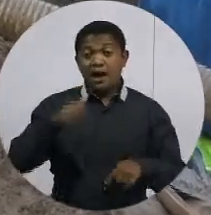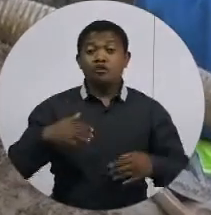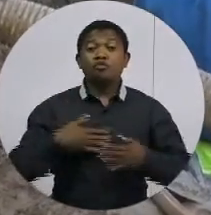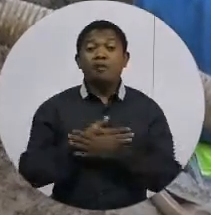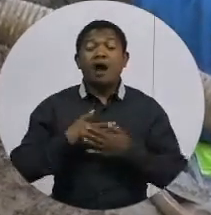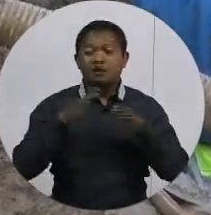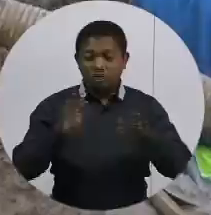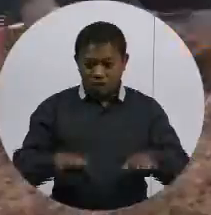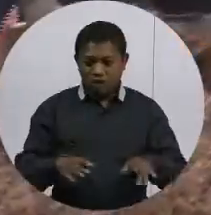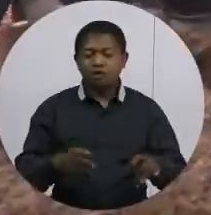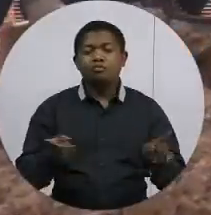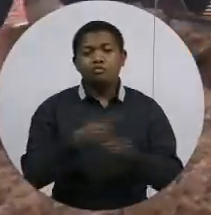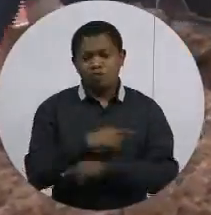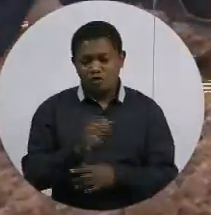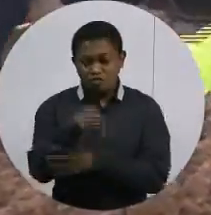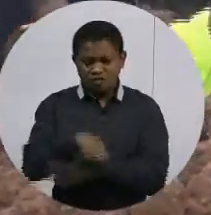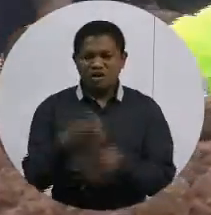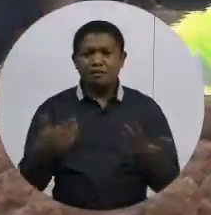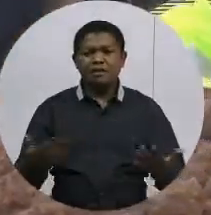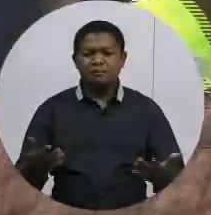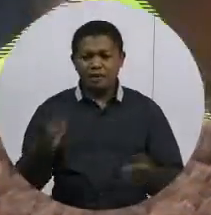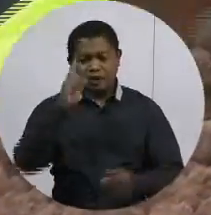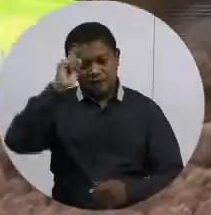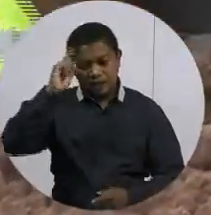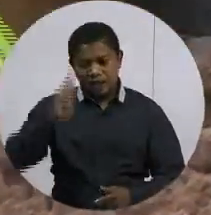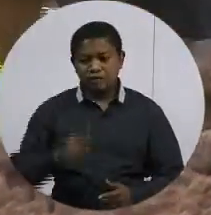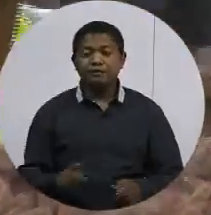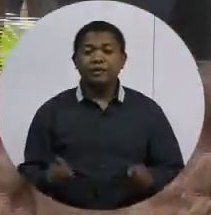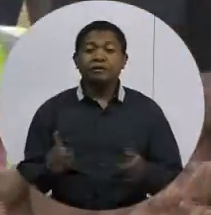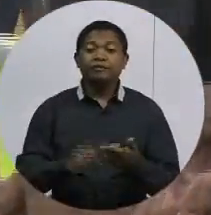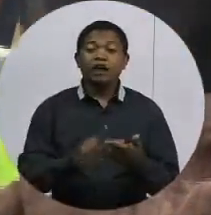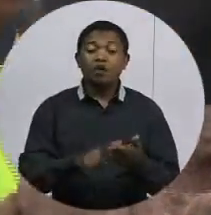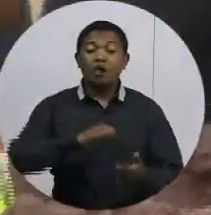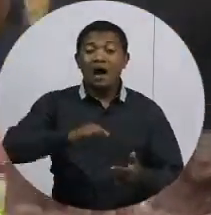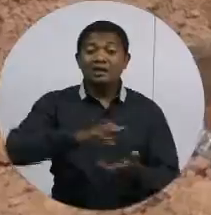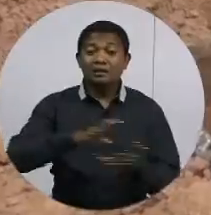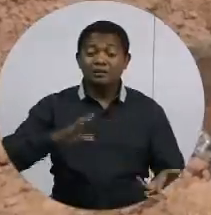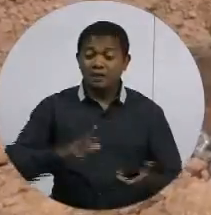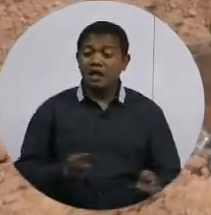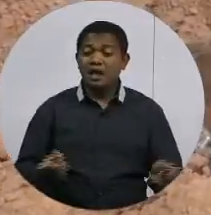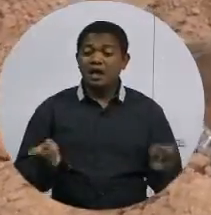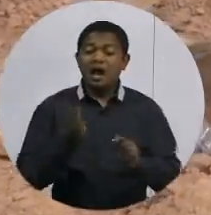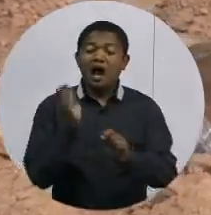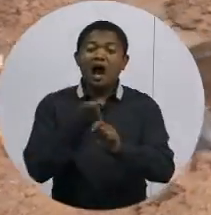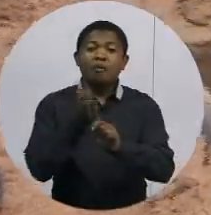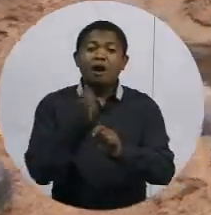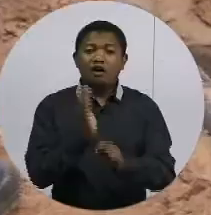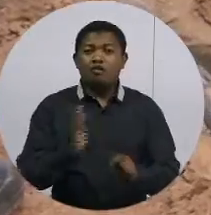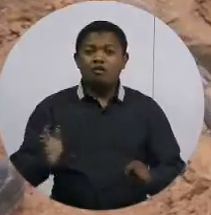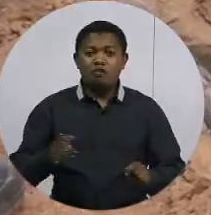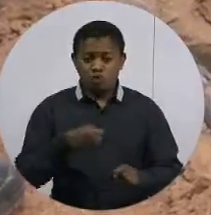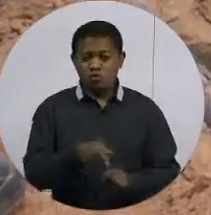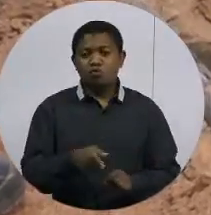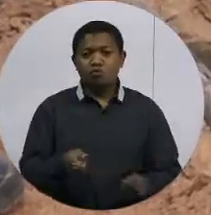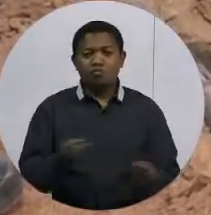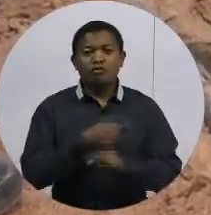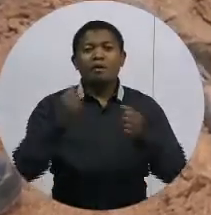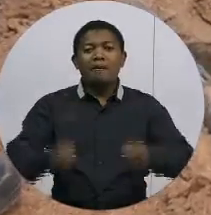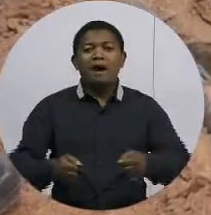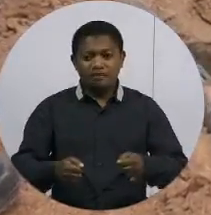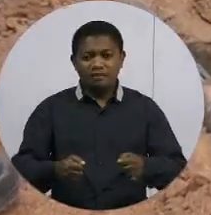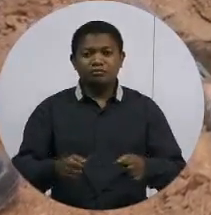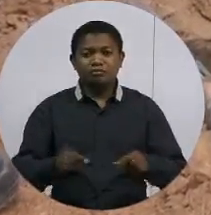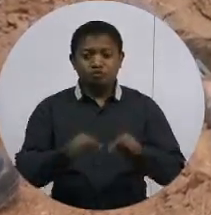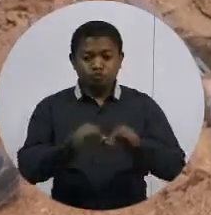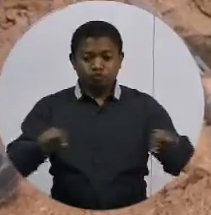toratelo isan'andro. Asa lehibe faharoa ny fanamafisana sy fanavaozana ny tambazotra efa misy apetraka sy ho